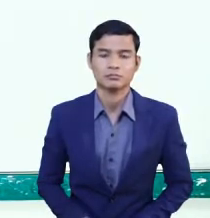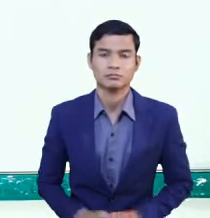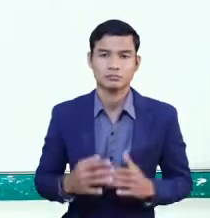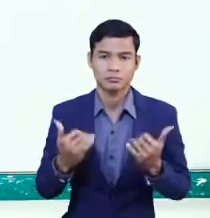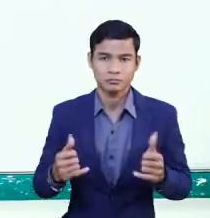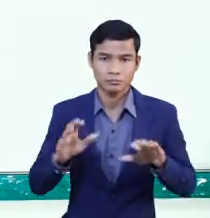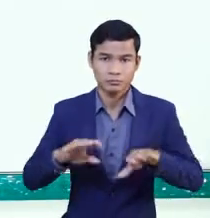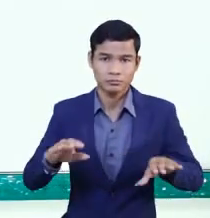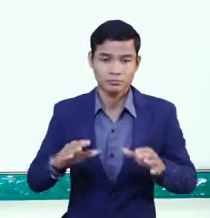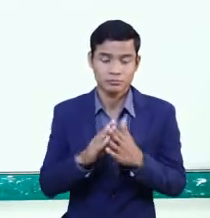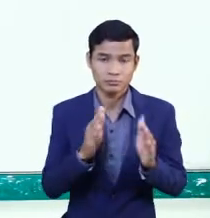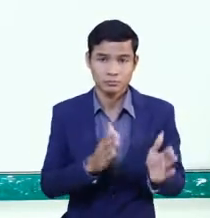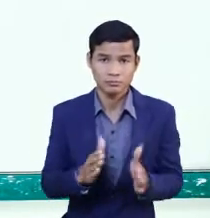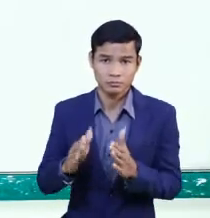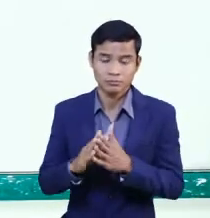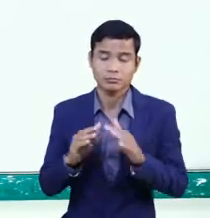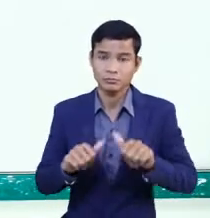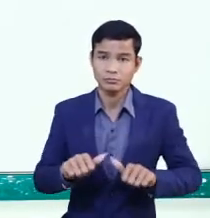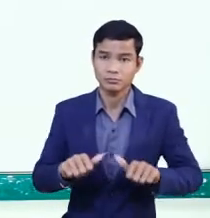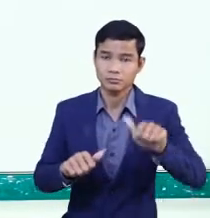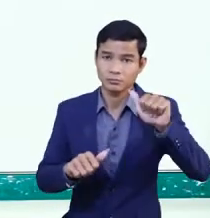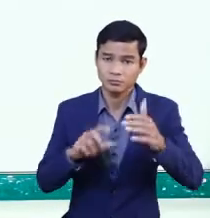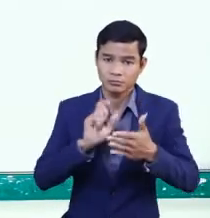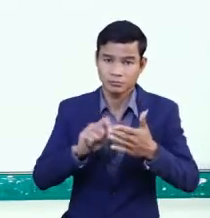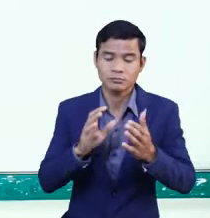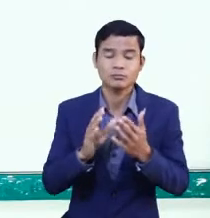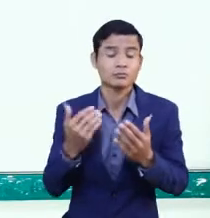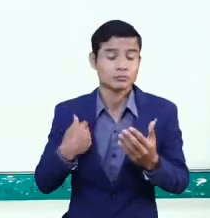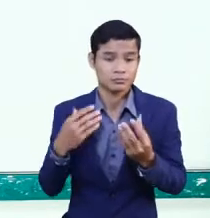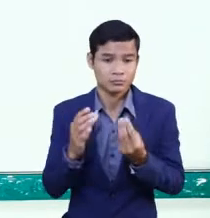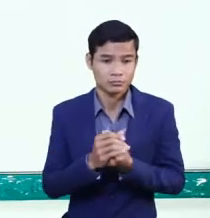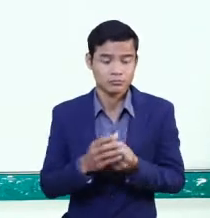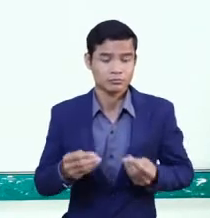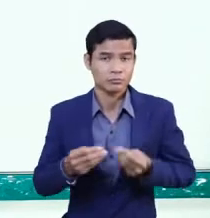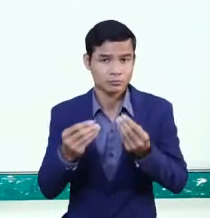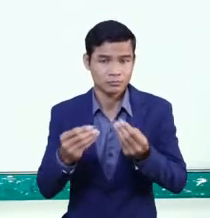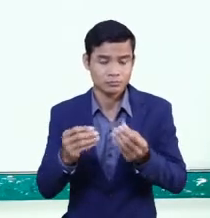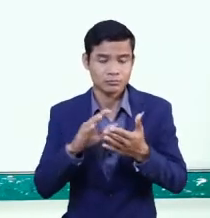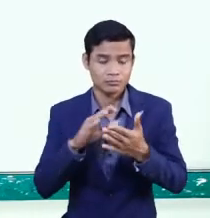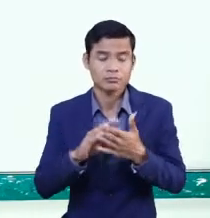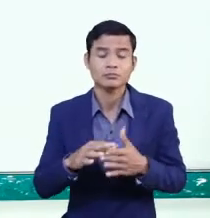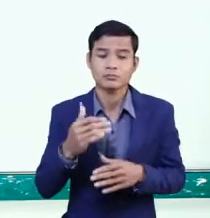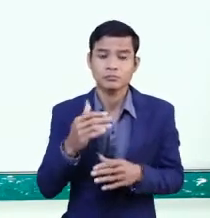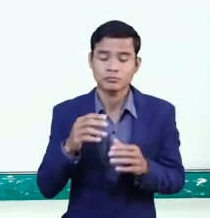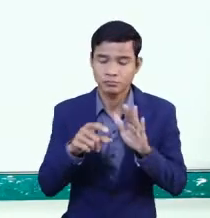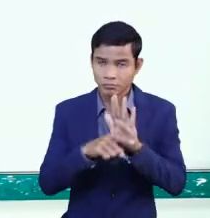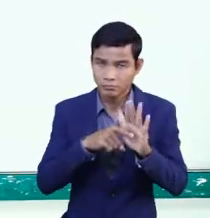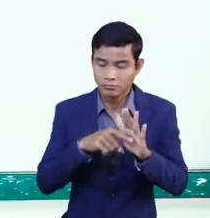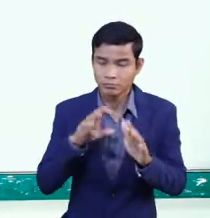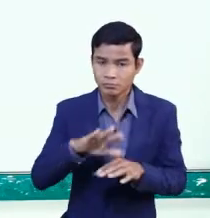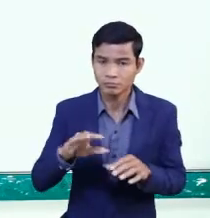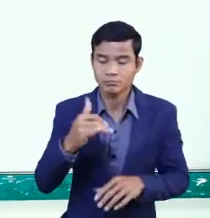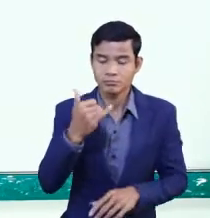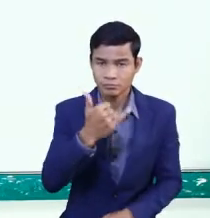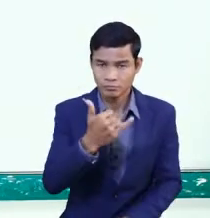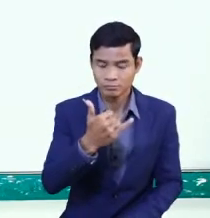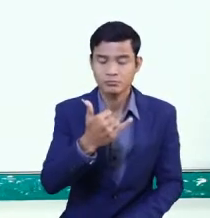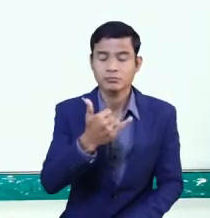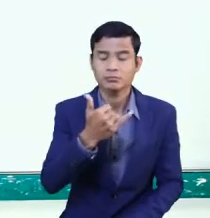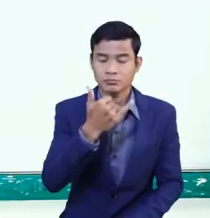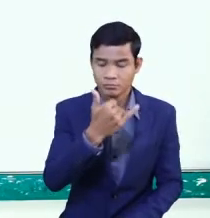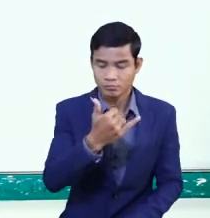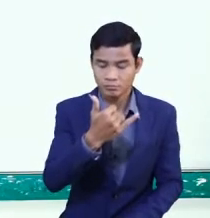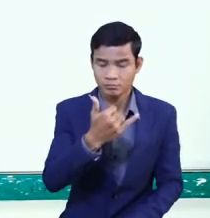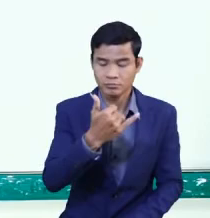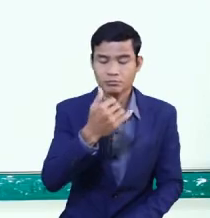Chà, chẳng là lấy tao tìm ra chân nguồn này cô mình chùm nguồn này cô đọ này cô nát tao mình chùm nguồn bà mùi bóng bà buôn rồi đắp